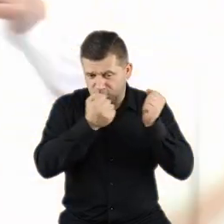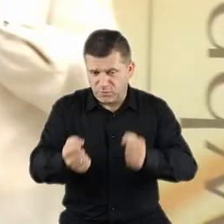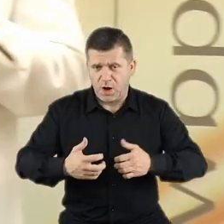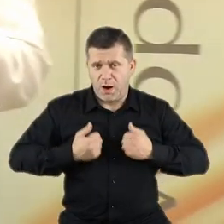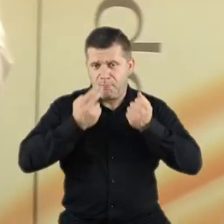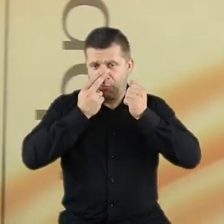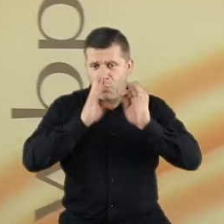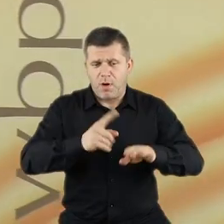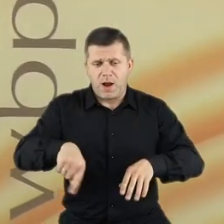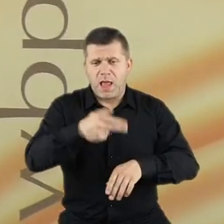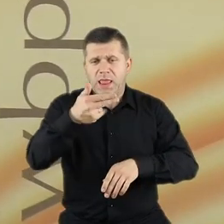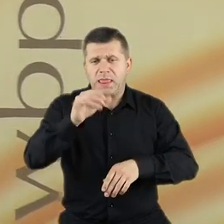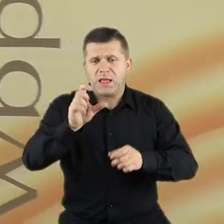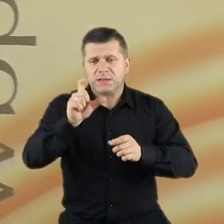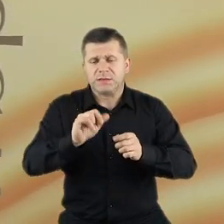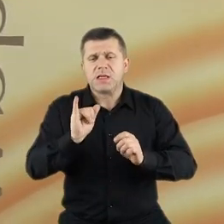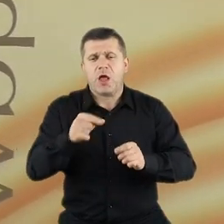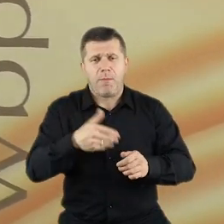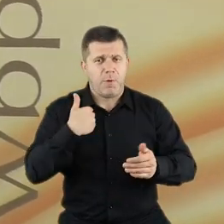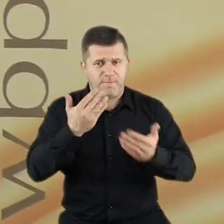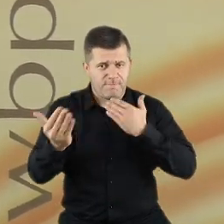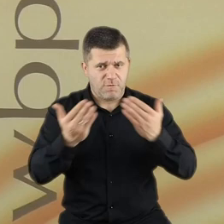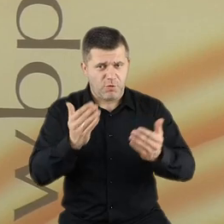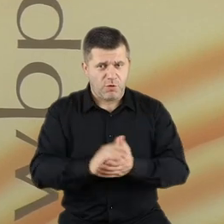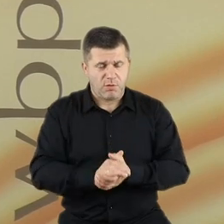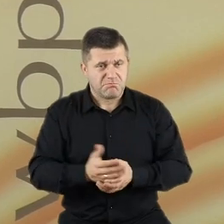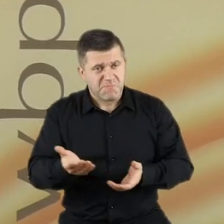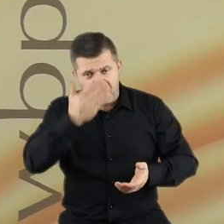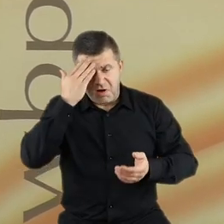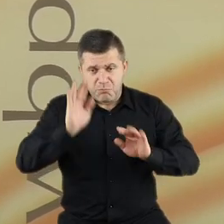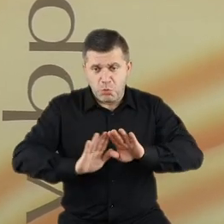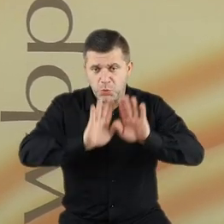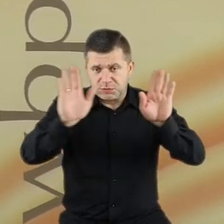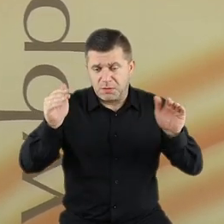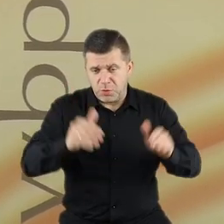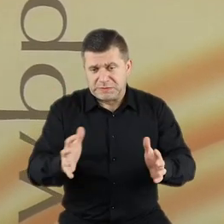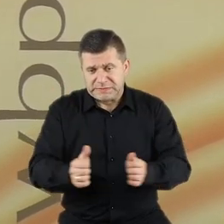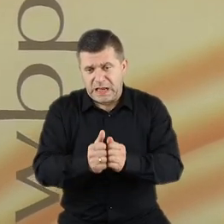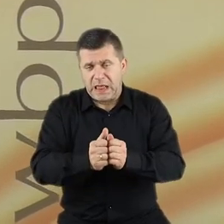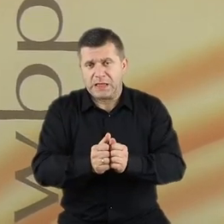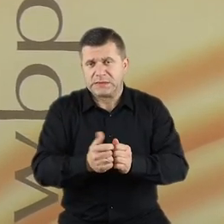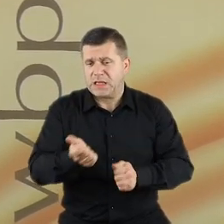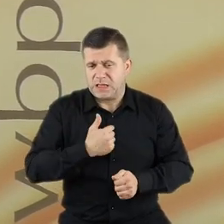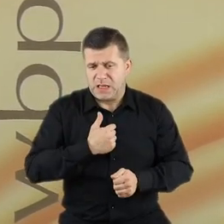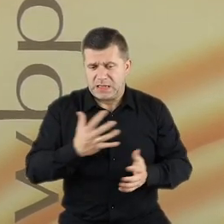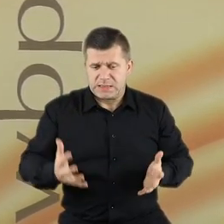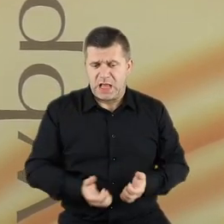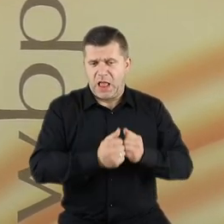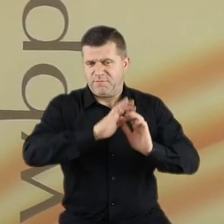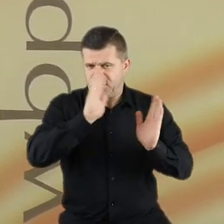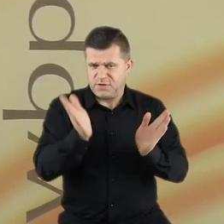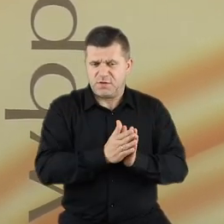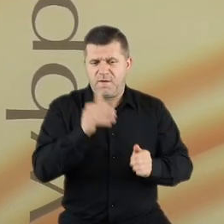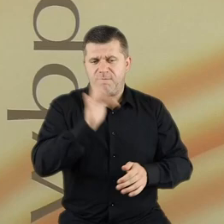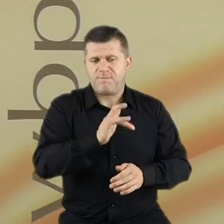wyglądały tego nie wiem czy nawet jakim muzeum no może w muzeum znajdziecie Ale ja to właśnie znalazłam wszystko w tej chatce